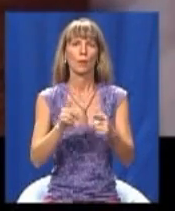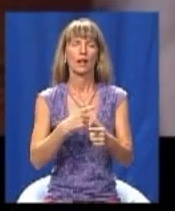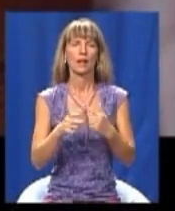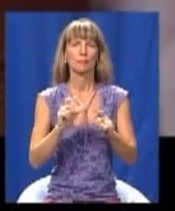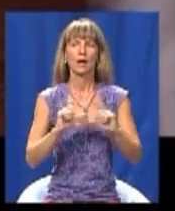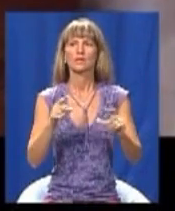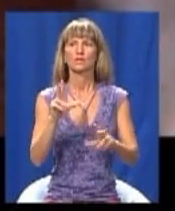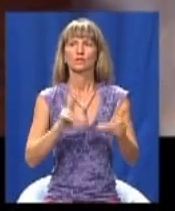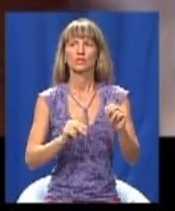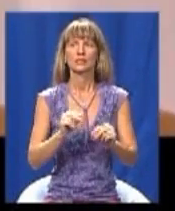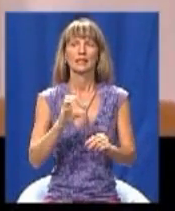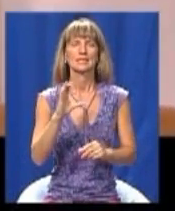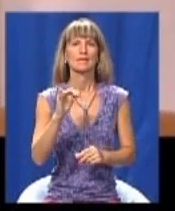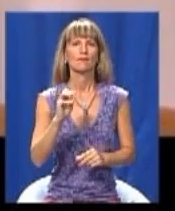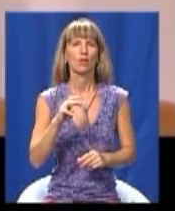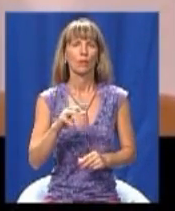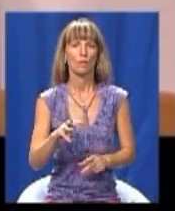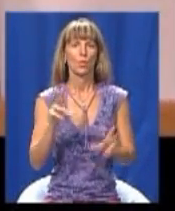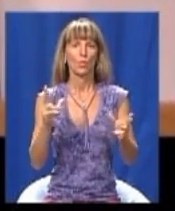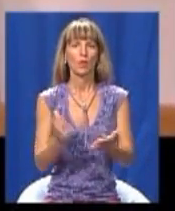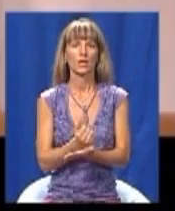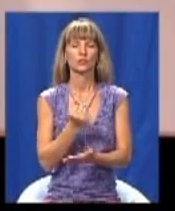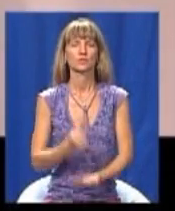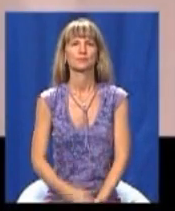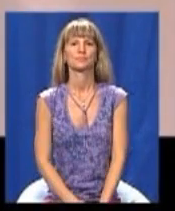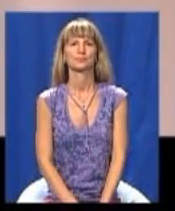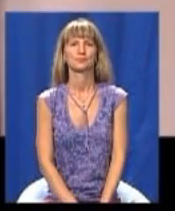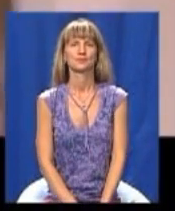Їх вважають символом удачі.